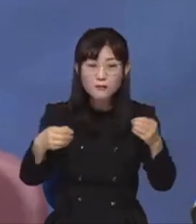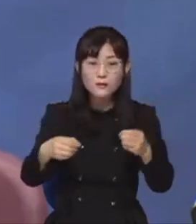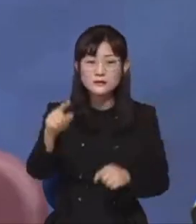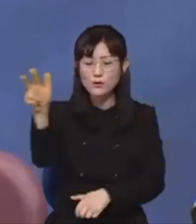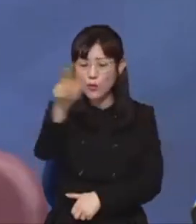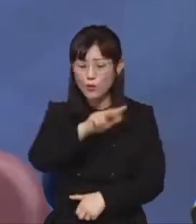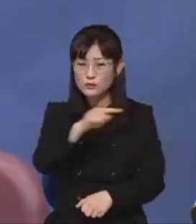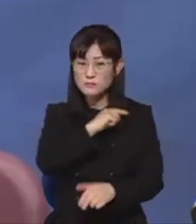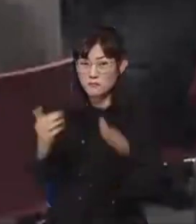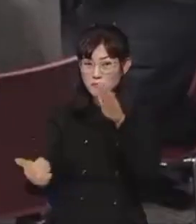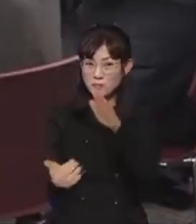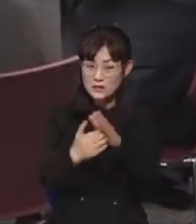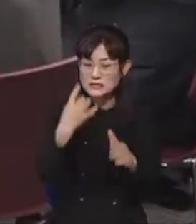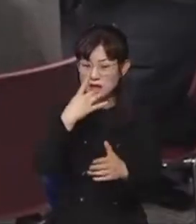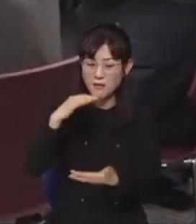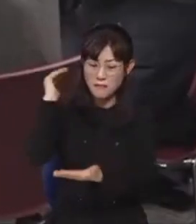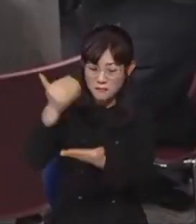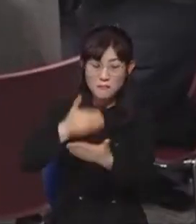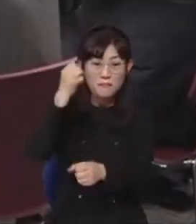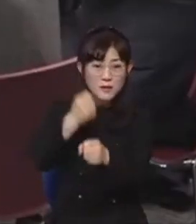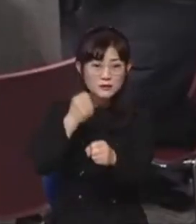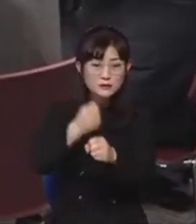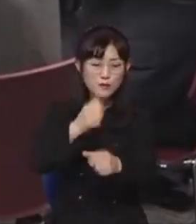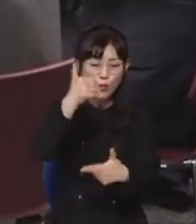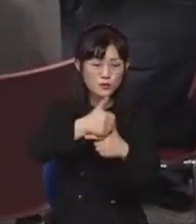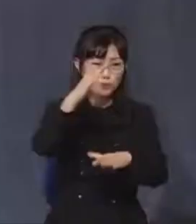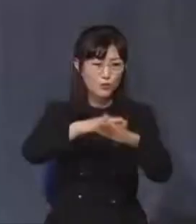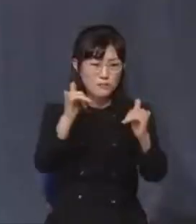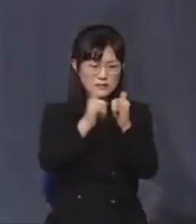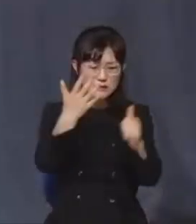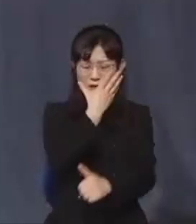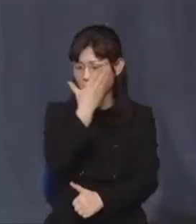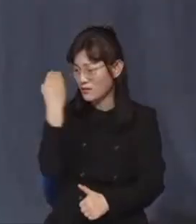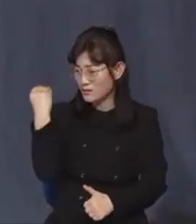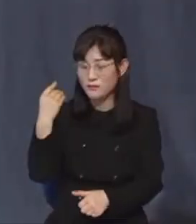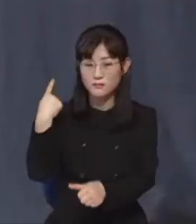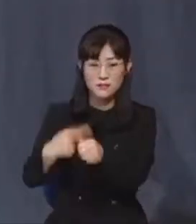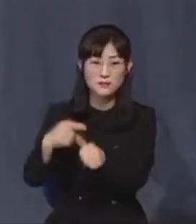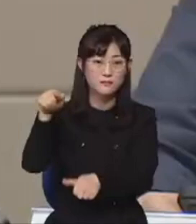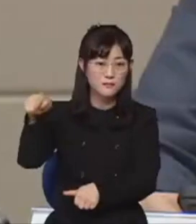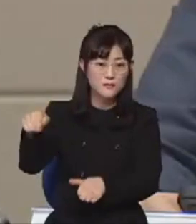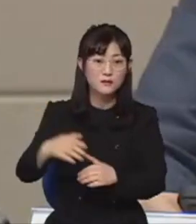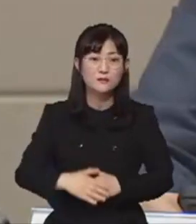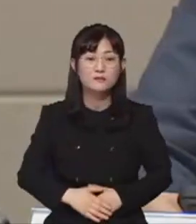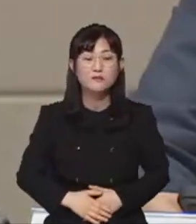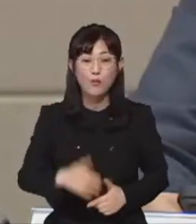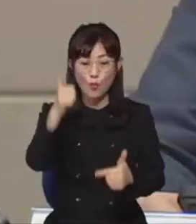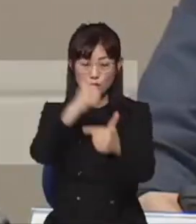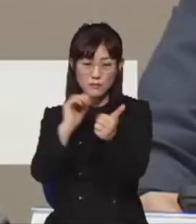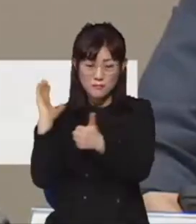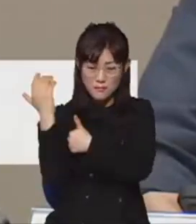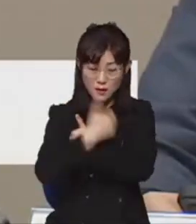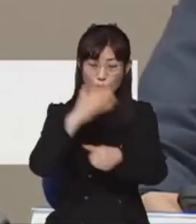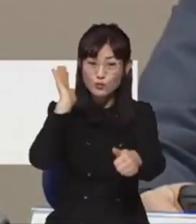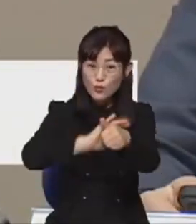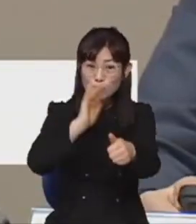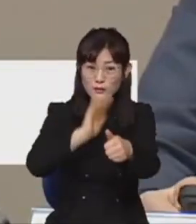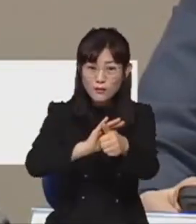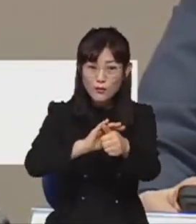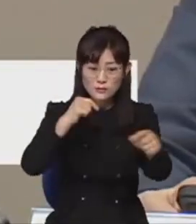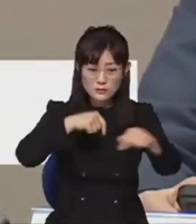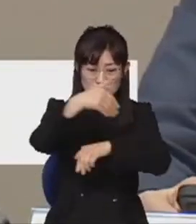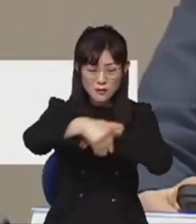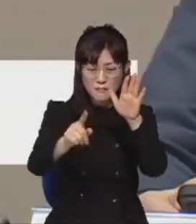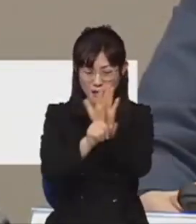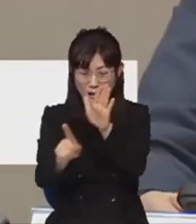쌀 생산지인 호남 농민을 외면했다는 비판도 이어졌습니다. 서진 정책이라며 호남에서 변죽만 울리는